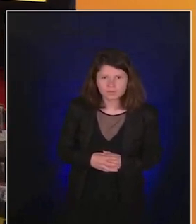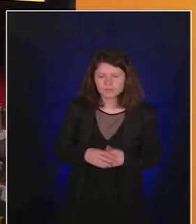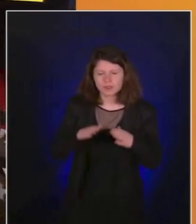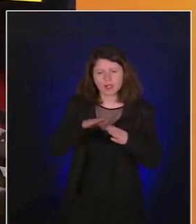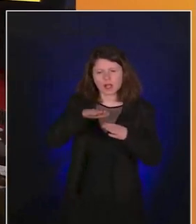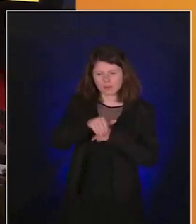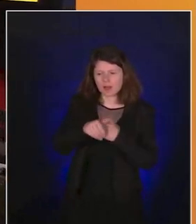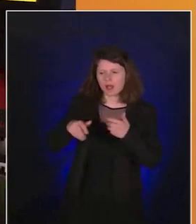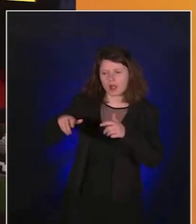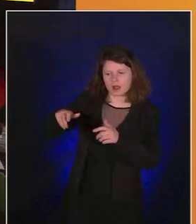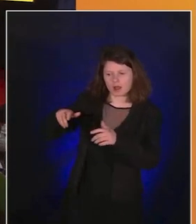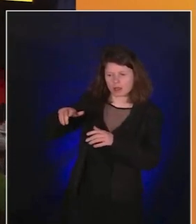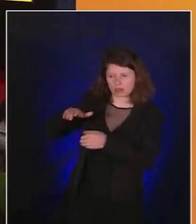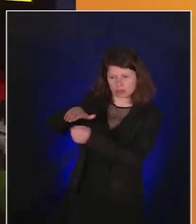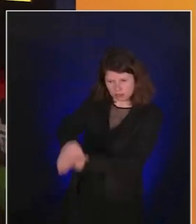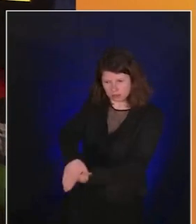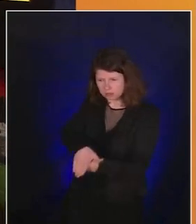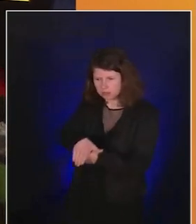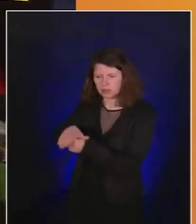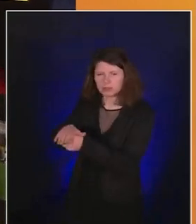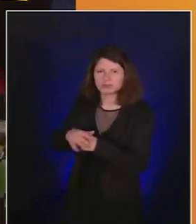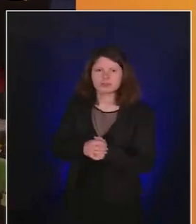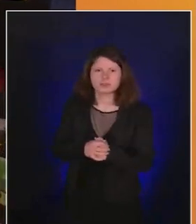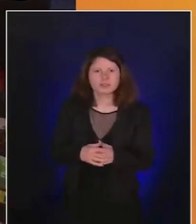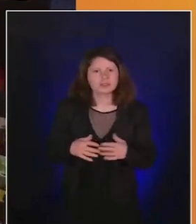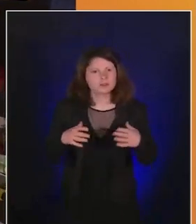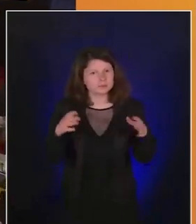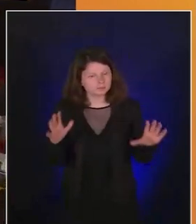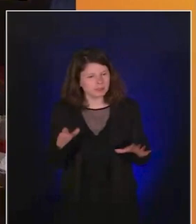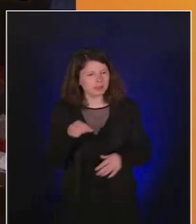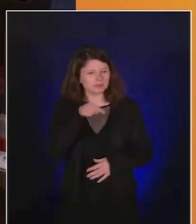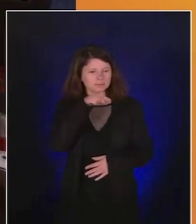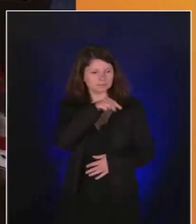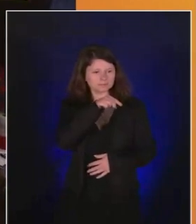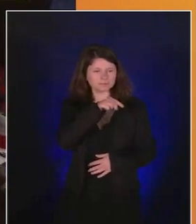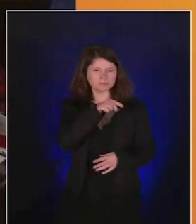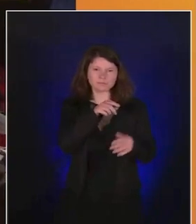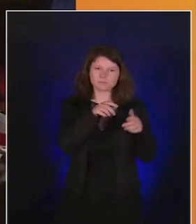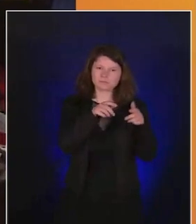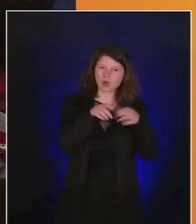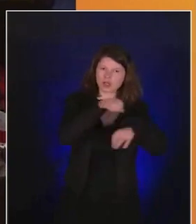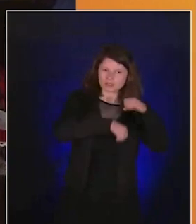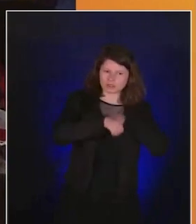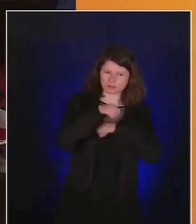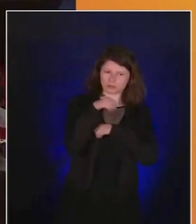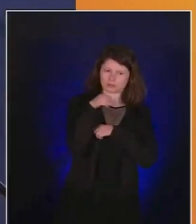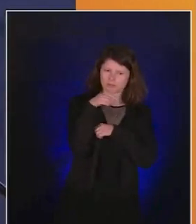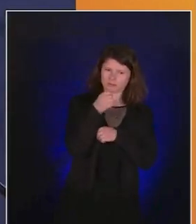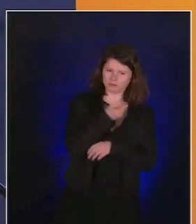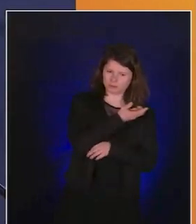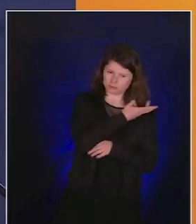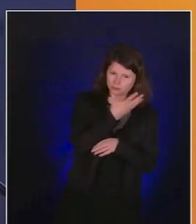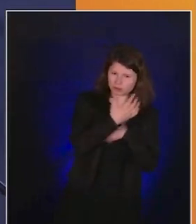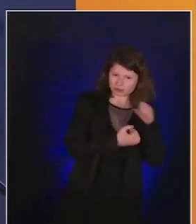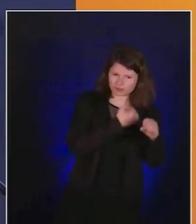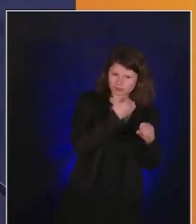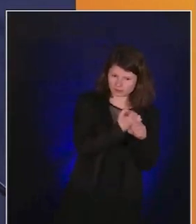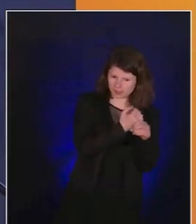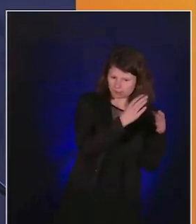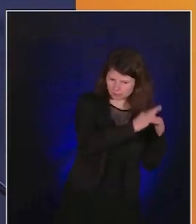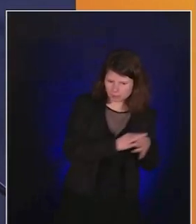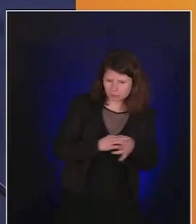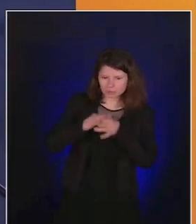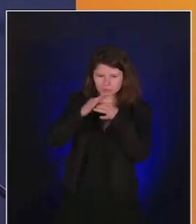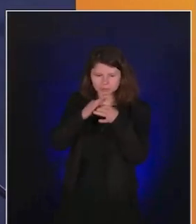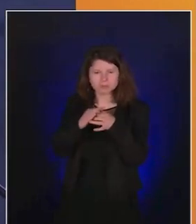quand on connaît les liens étroits que cette organisation entreprend depuis plusieurs années déjà avec les représentants du régime